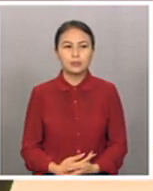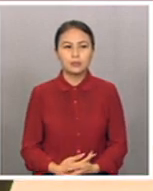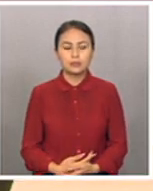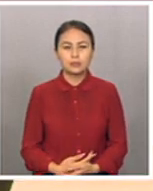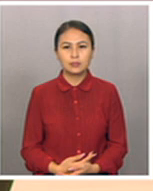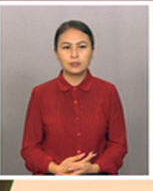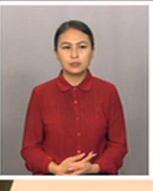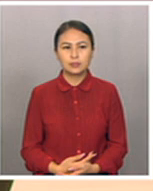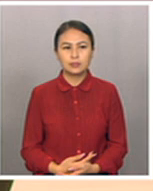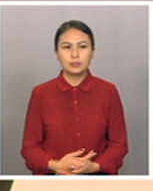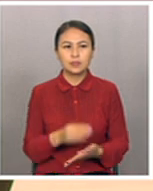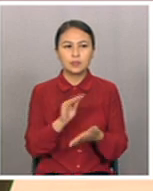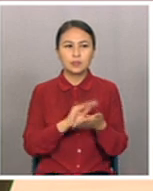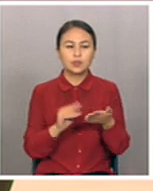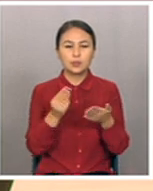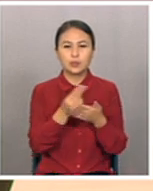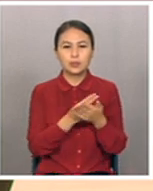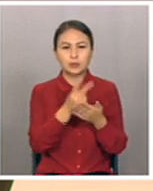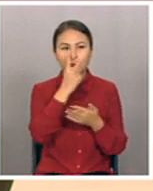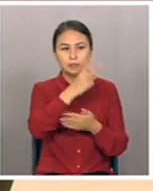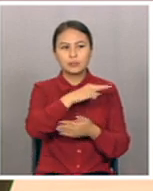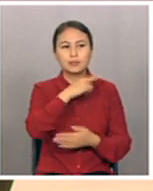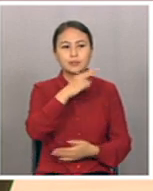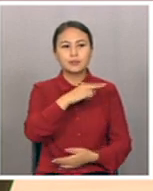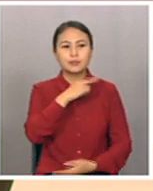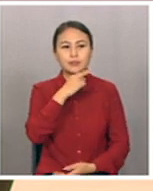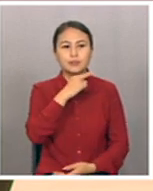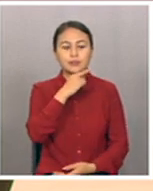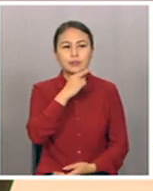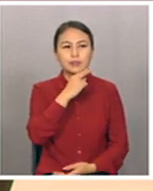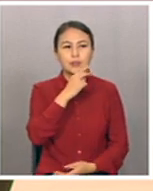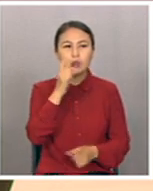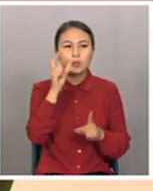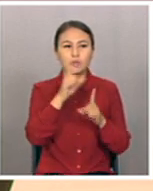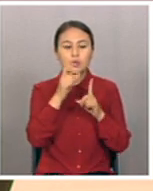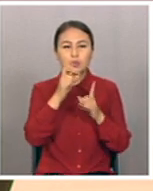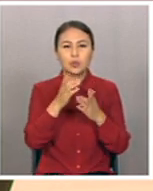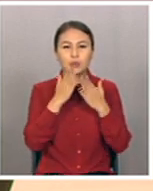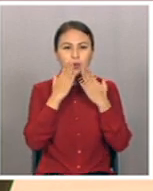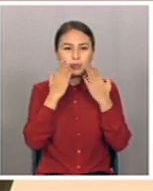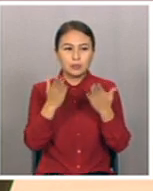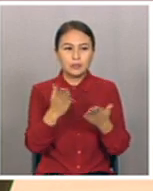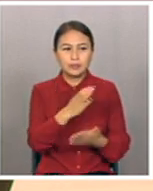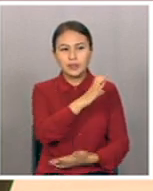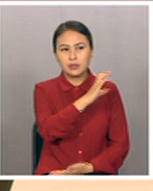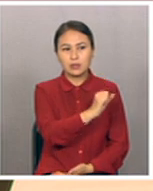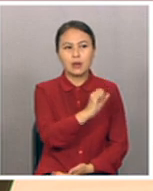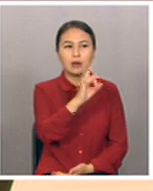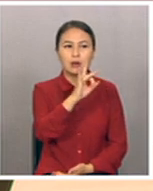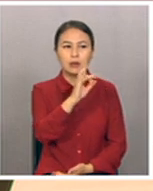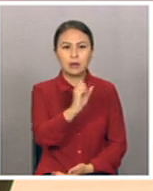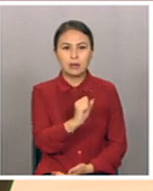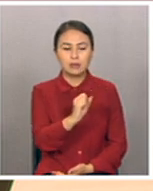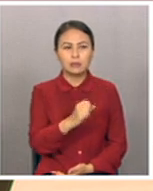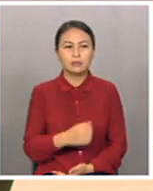Сызба мен суретке назар аударамыз. Сөзді оқиымыз. Сара.